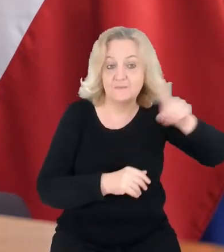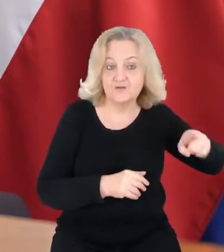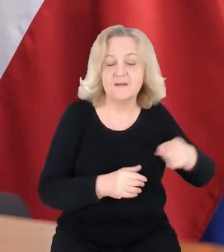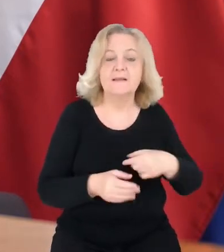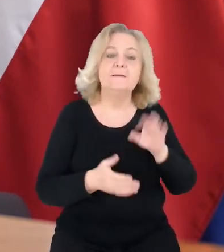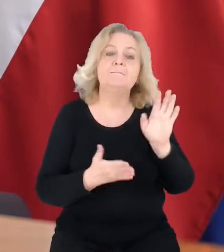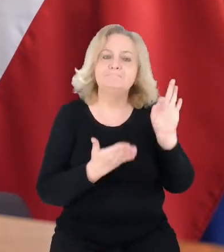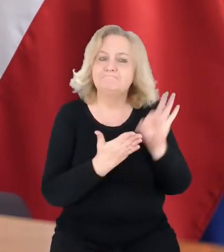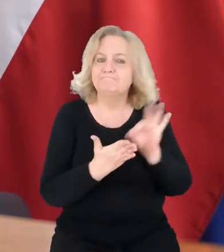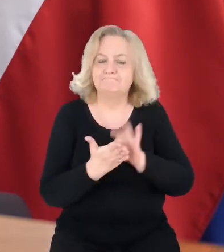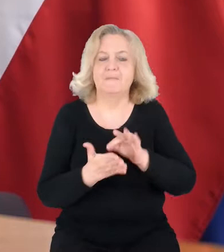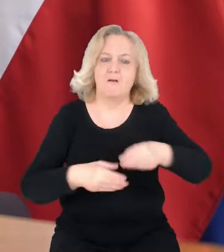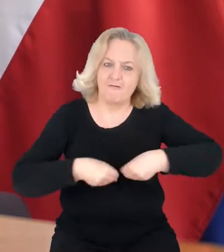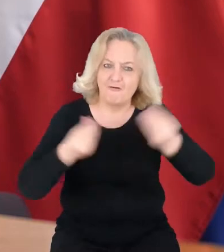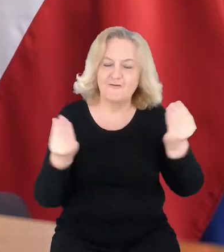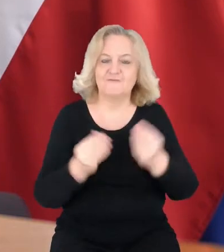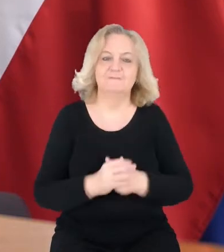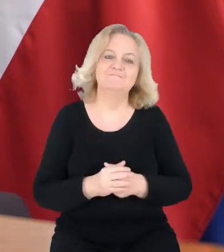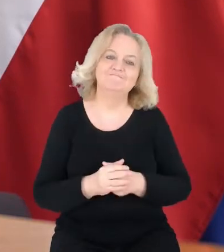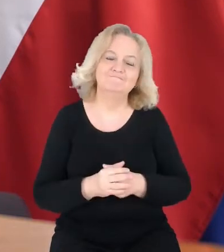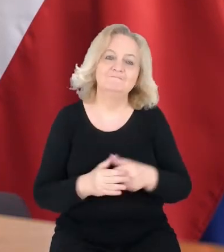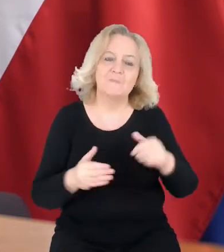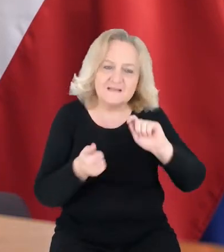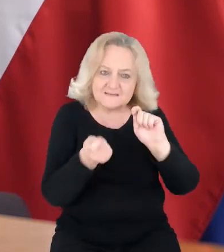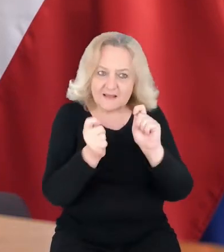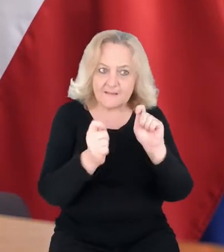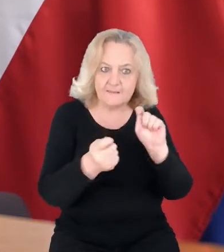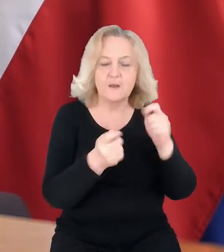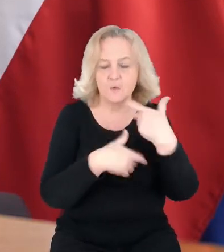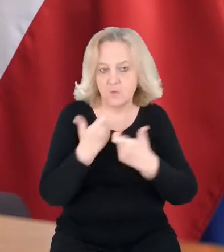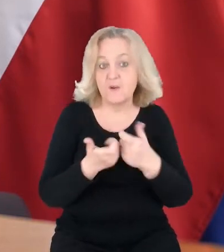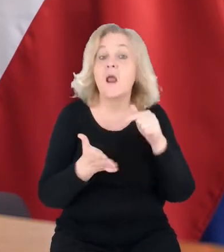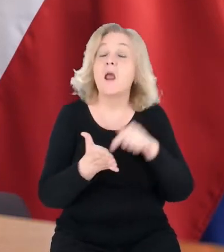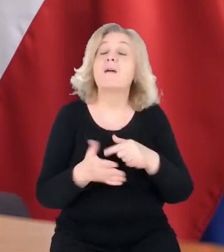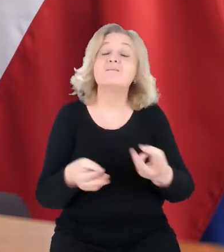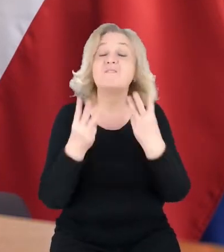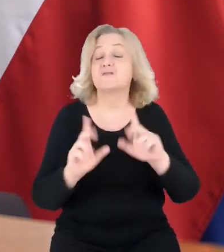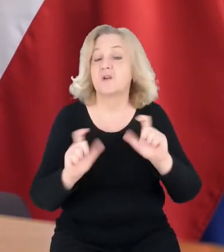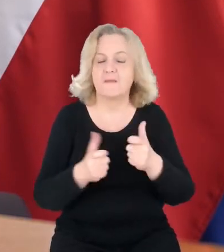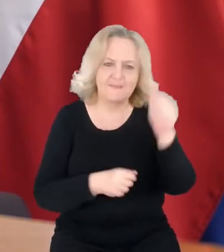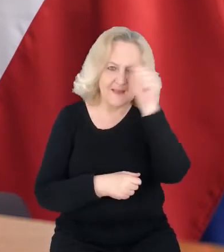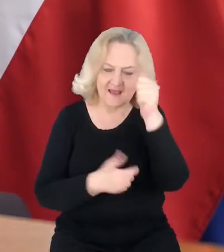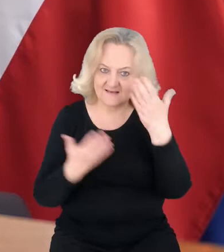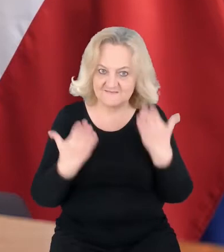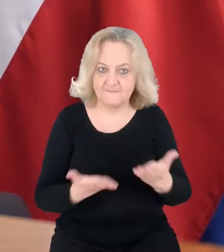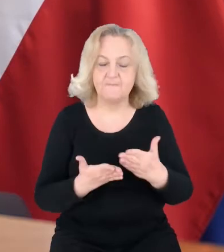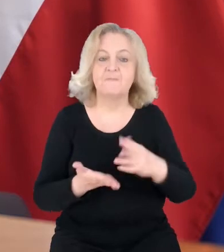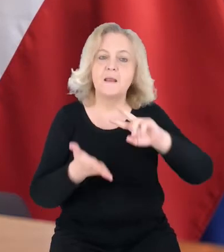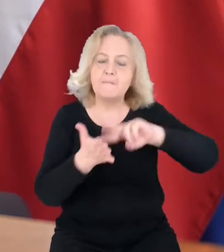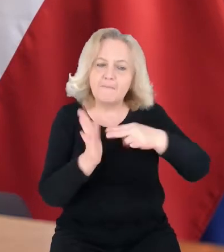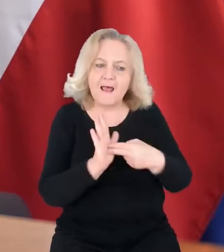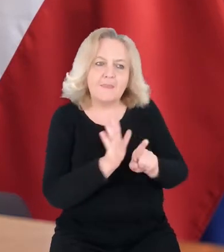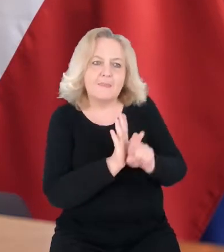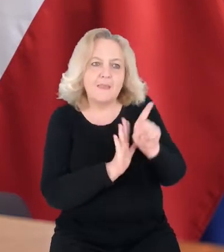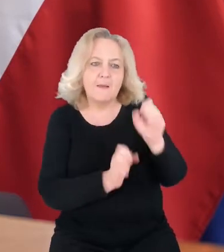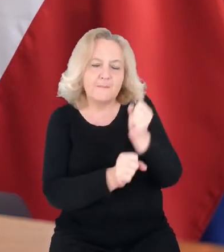konsekwentnie rozwijamy i modyfikujemy. Zresztą ważna jest już sama nazwa – plan dla pracy i